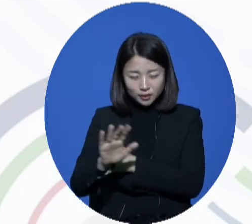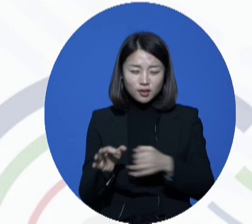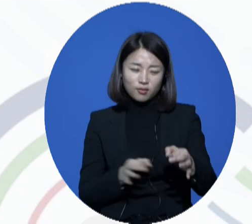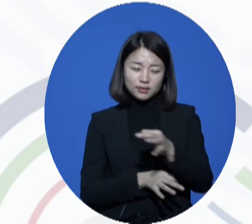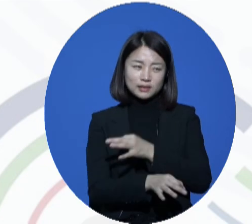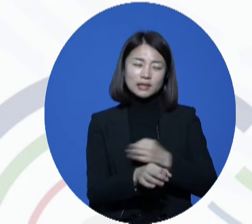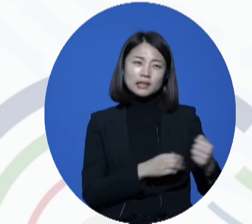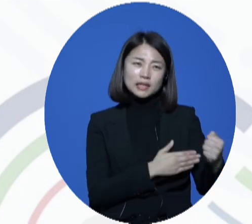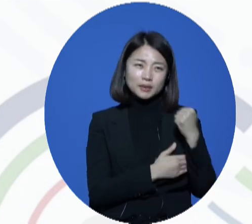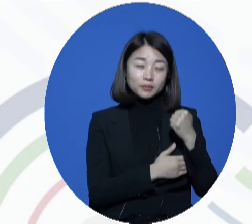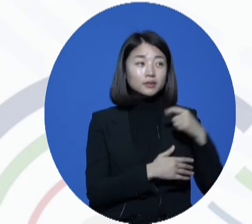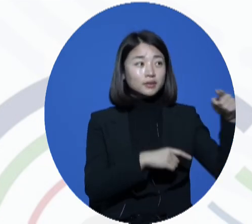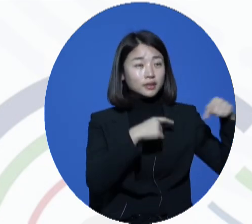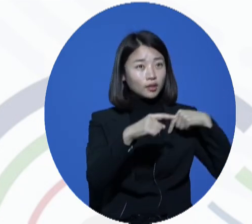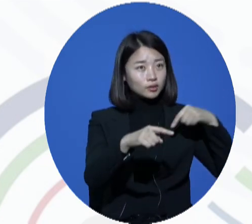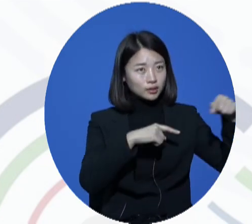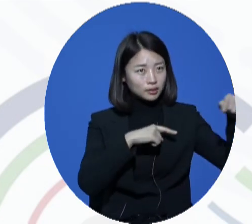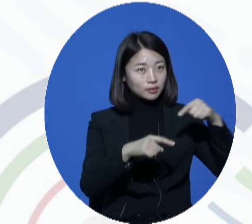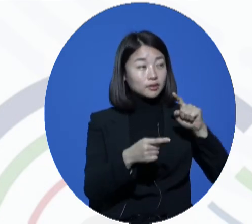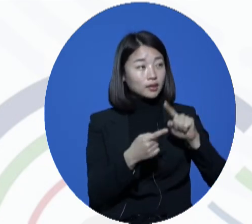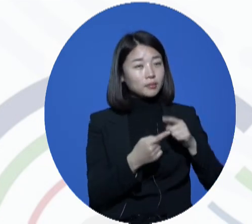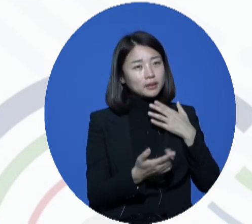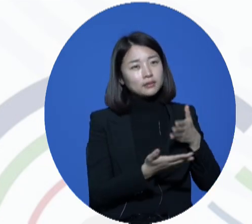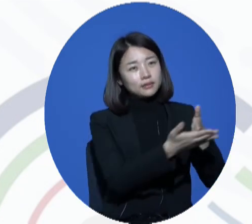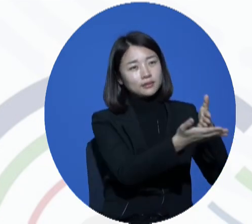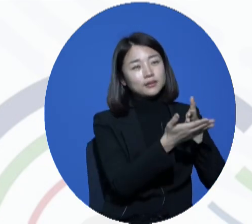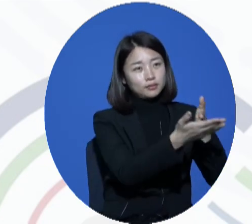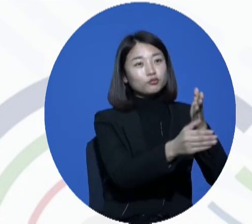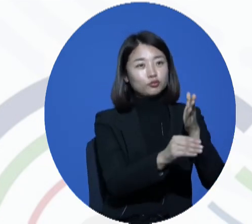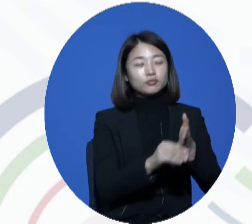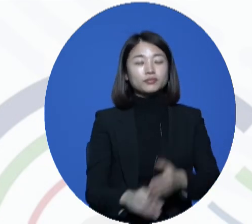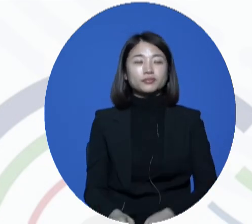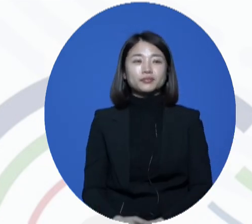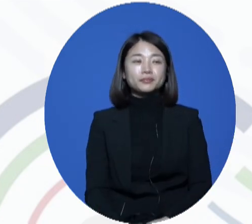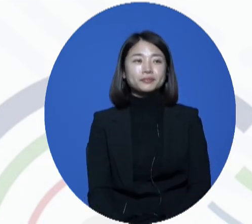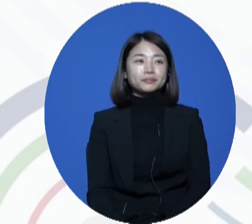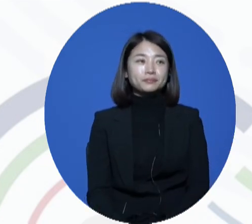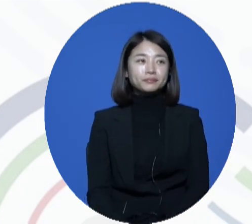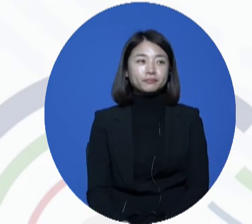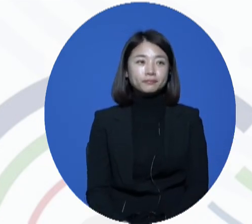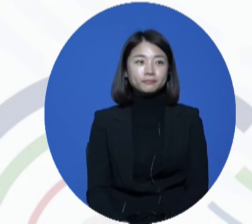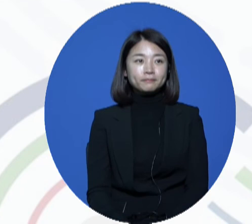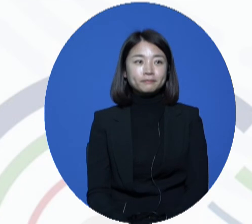점들을 우리가 특히 정치인들에게 어필을 많이 하고 있습니다. 감사합니다.